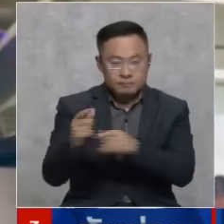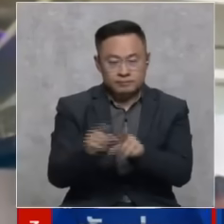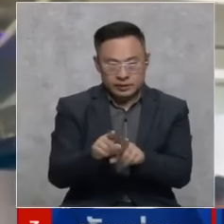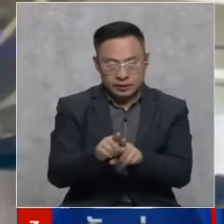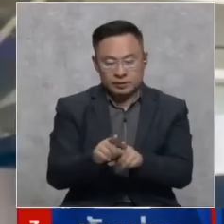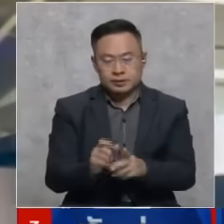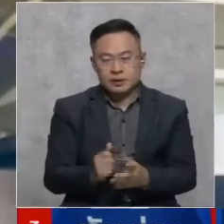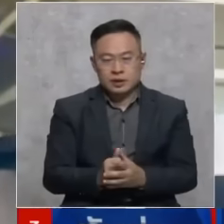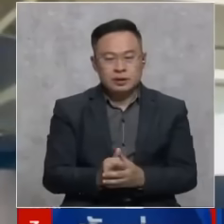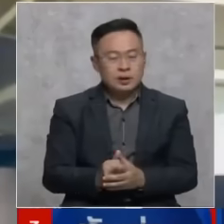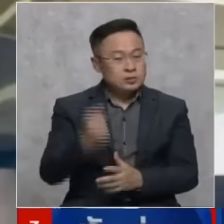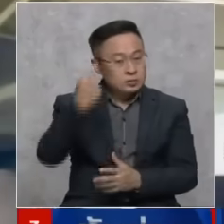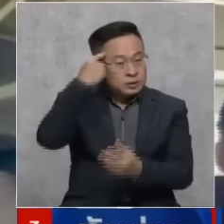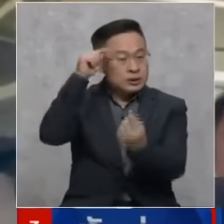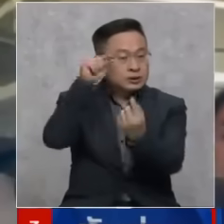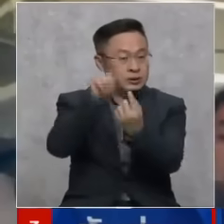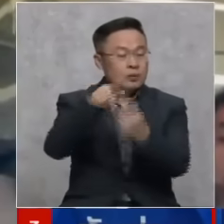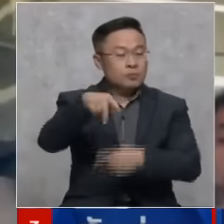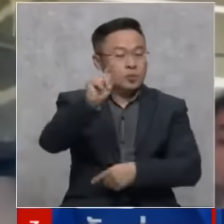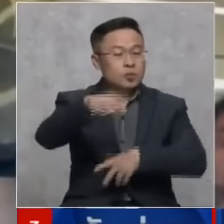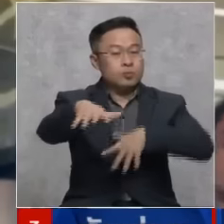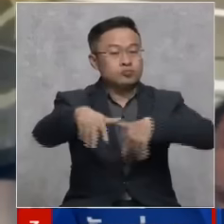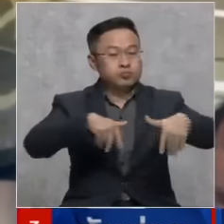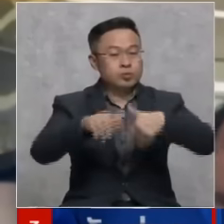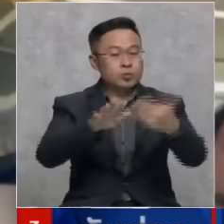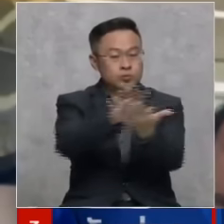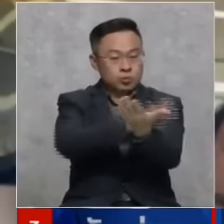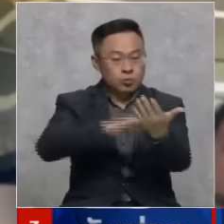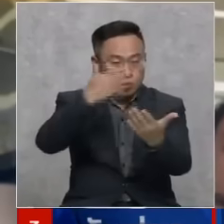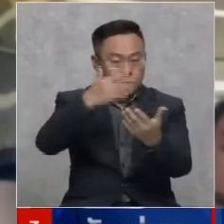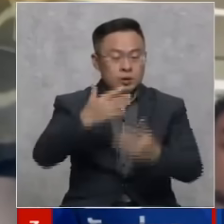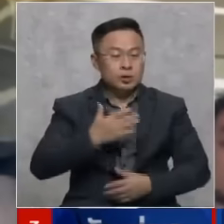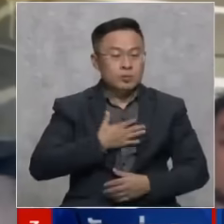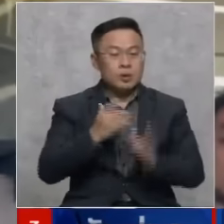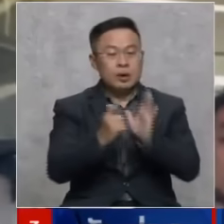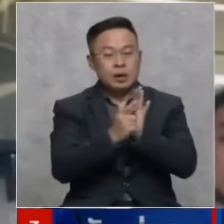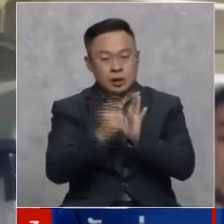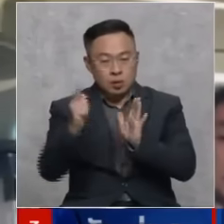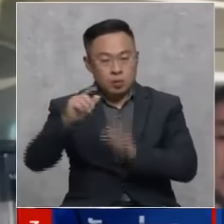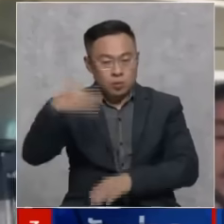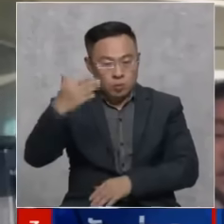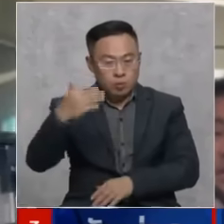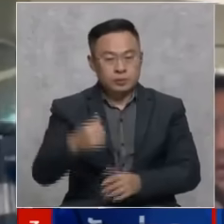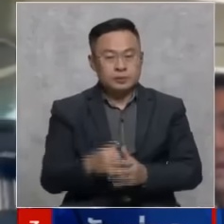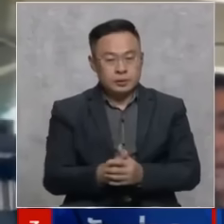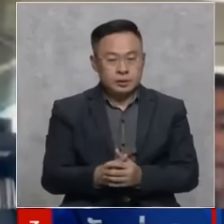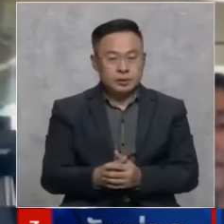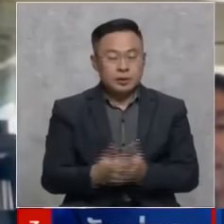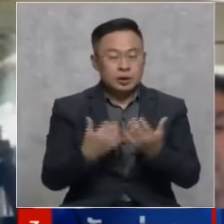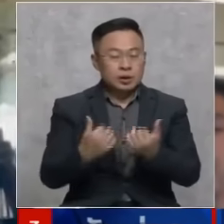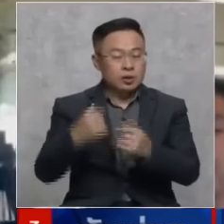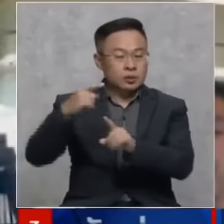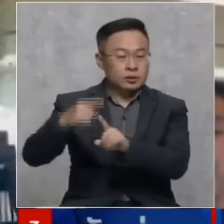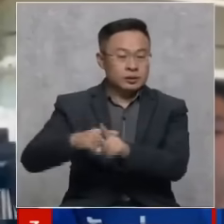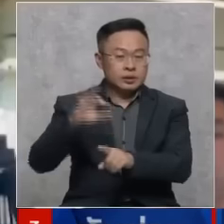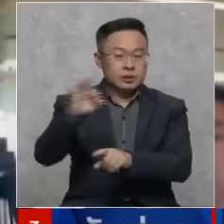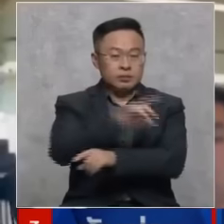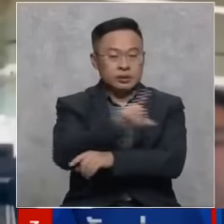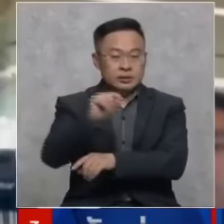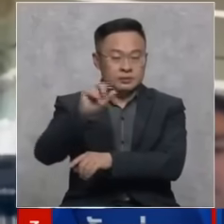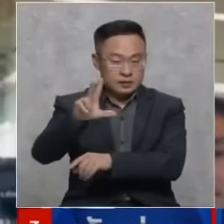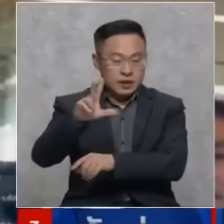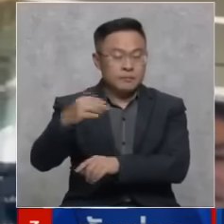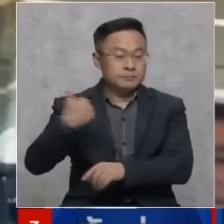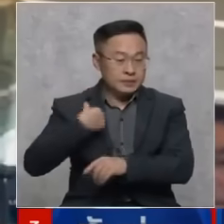มมาก่อนส่วนตัวแล้วก็ต้องลาออกและที่ลาออกเมื่อวานก็เพราะว่าวันที่23มันมีประชุมอยู่แล้วถ้าผมลาออกช้าไปกว่